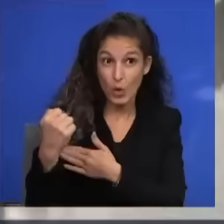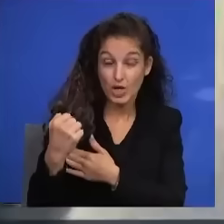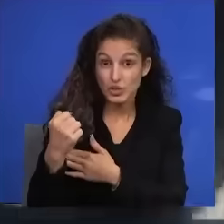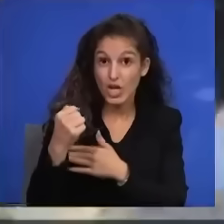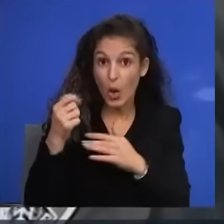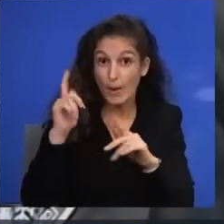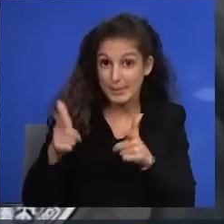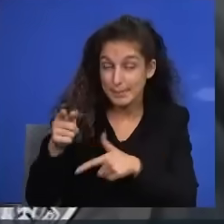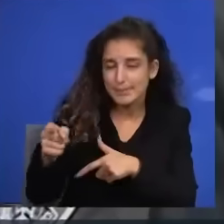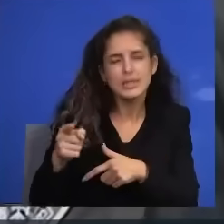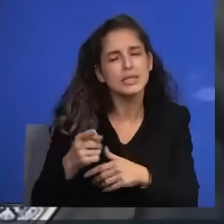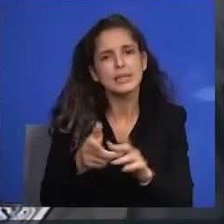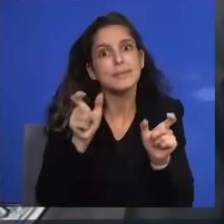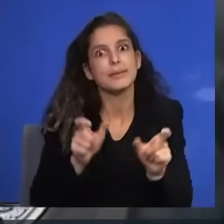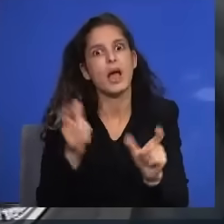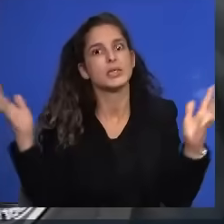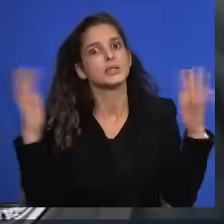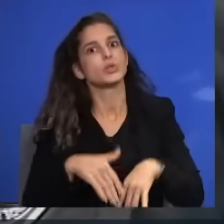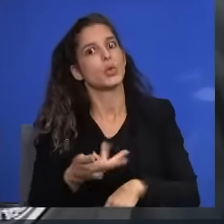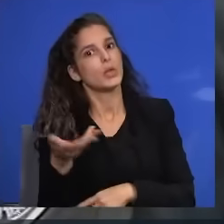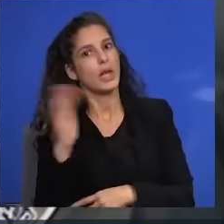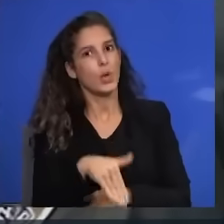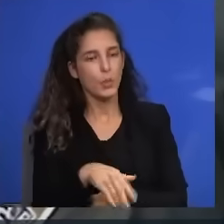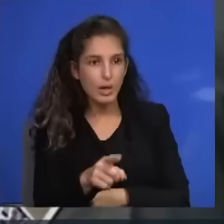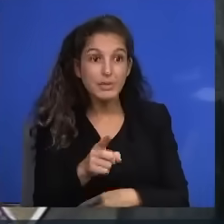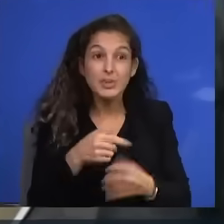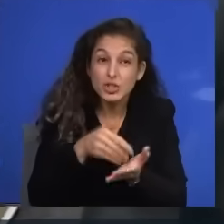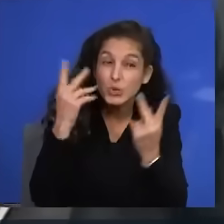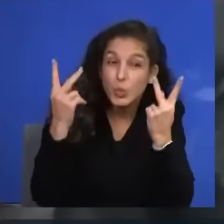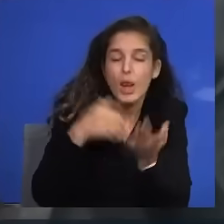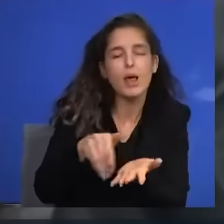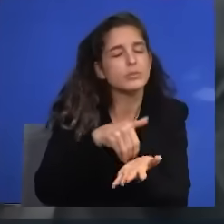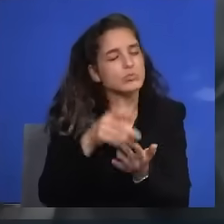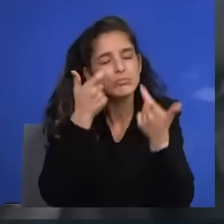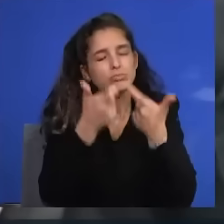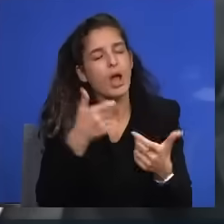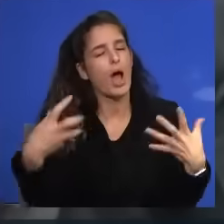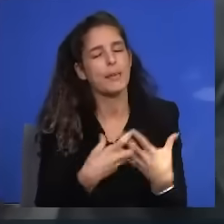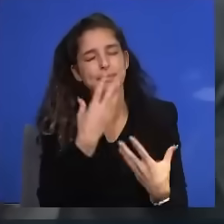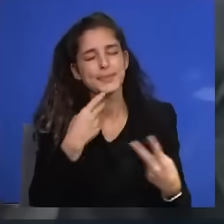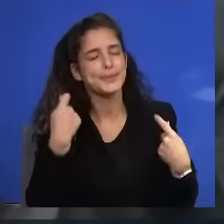יותר. מה שחשוב להגיד שנמשיך לשמור על עם ישראל היקר שלנו בכל הכוח ולא נעצור לרגע.